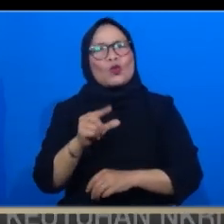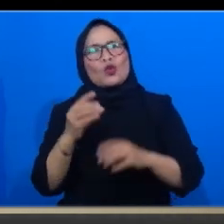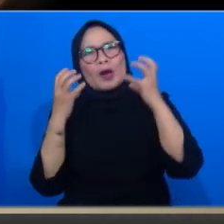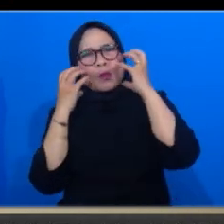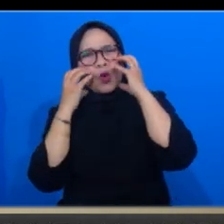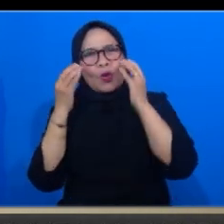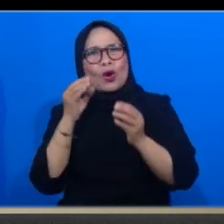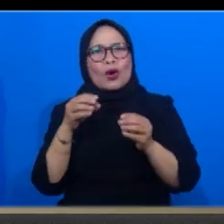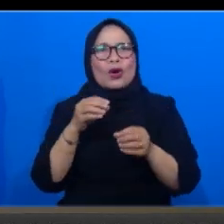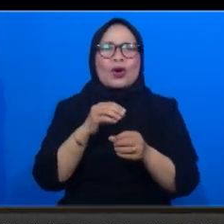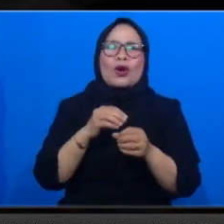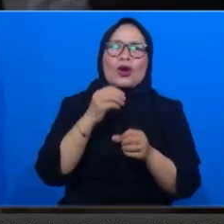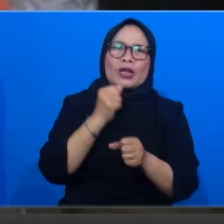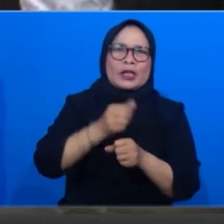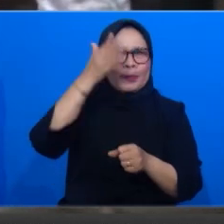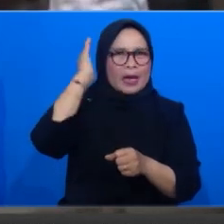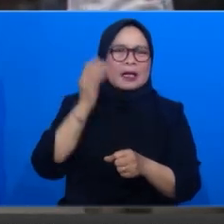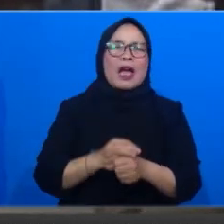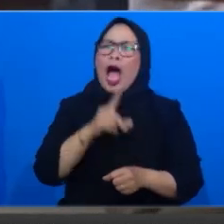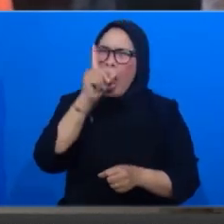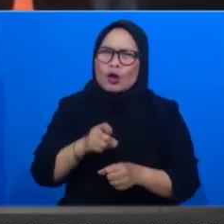untuk tidak berhasil gitu ya.